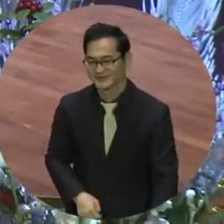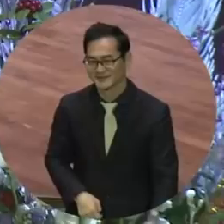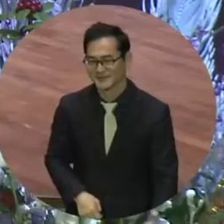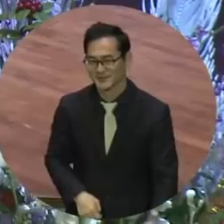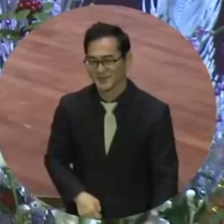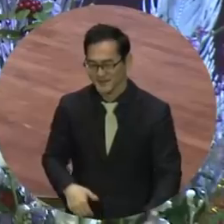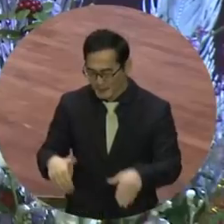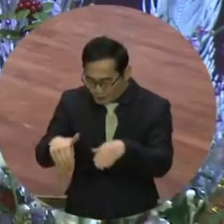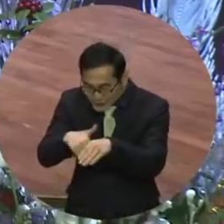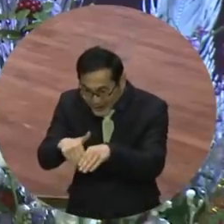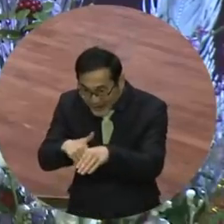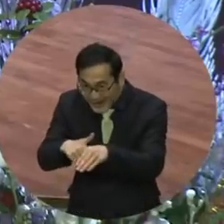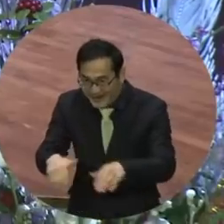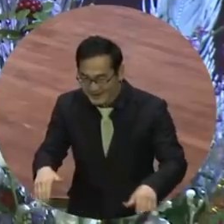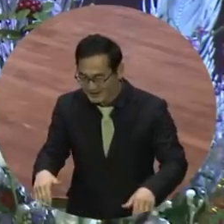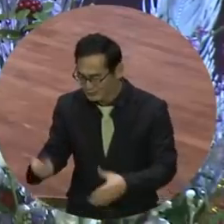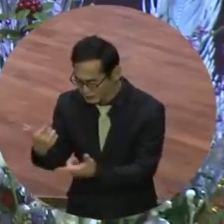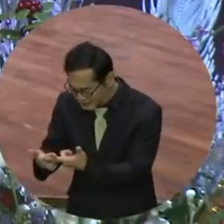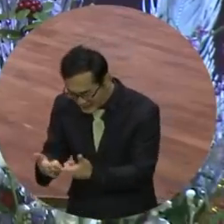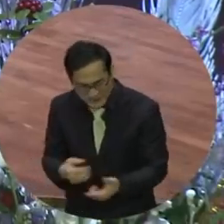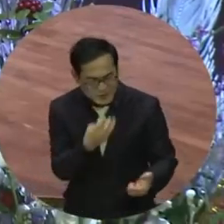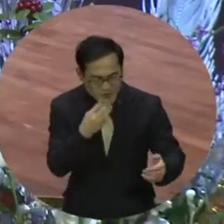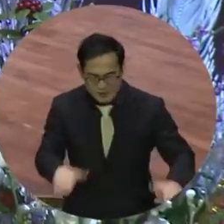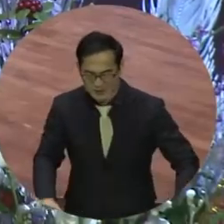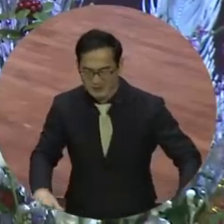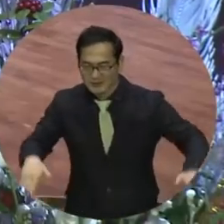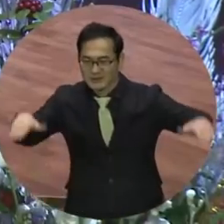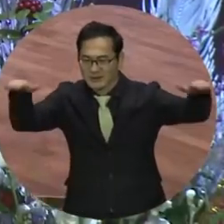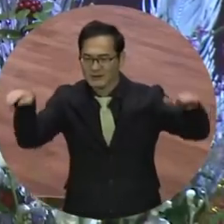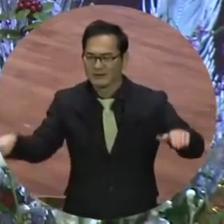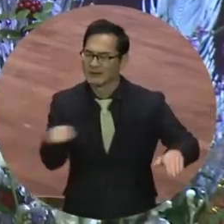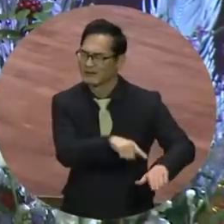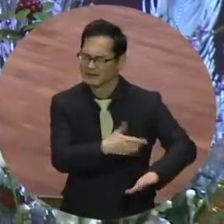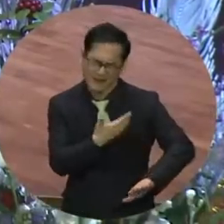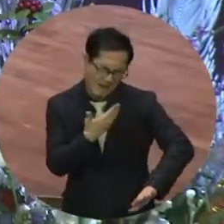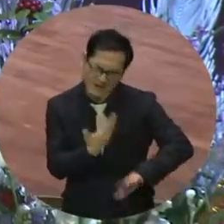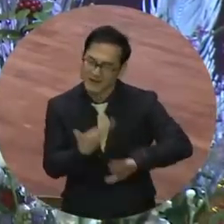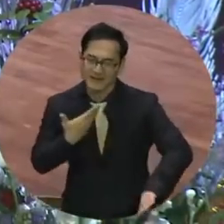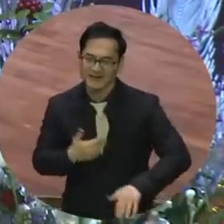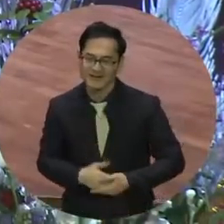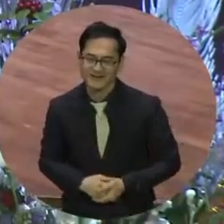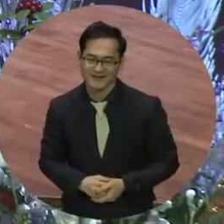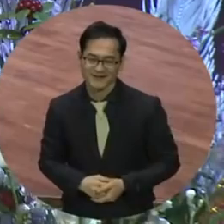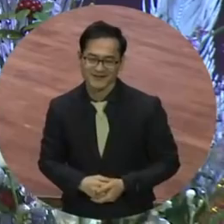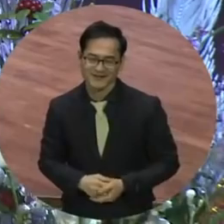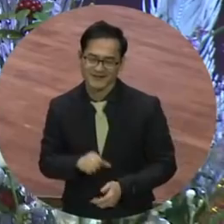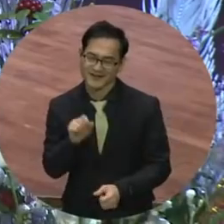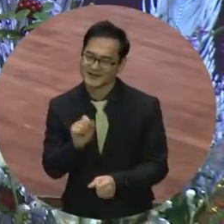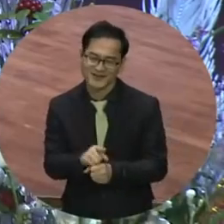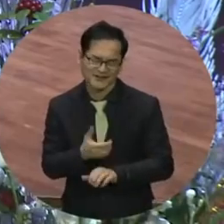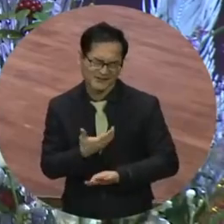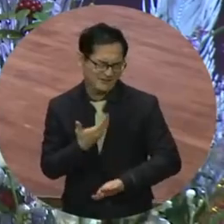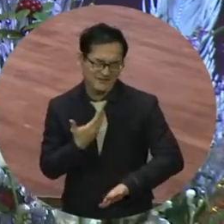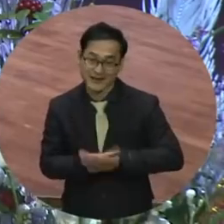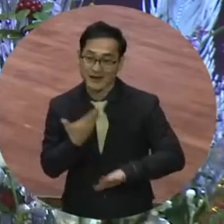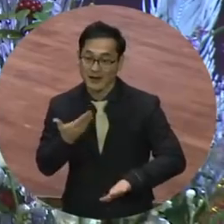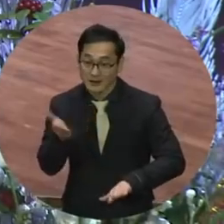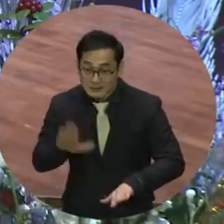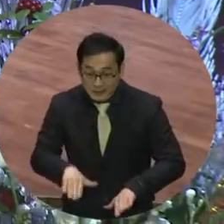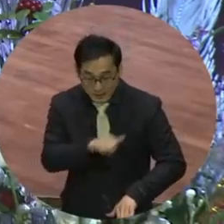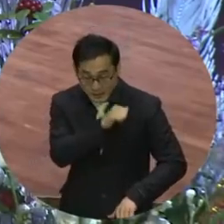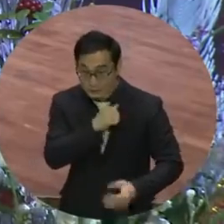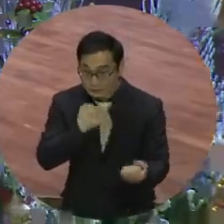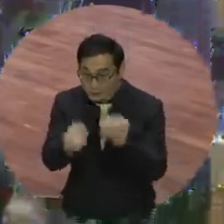문화적으로 뭐 모든 표현적으로 전혀 안 맞아요. 그런데 삽니다.